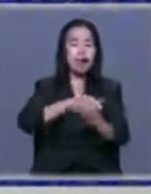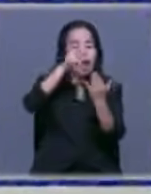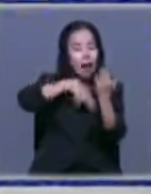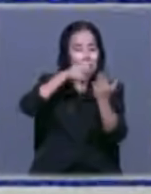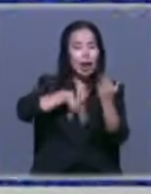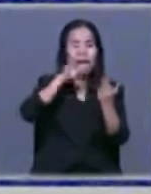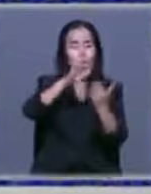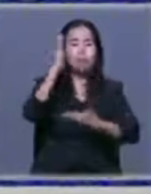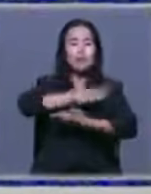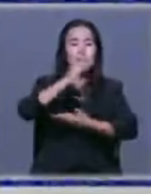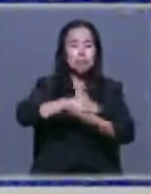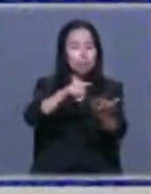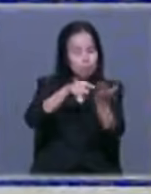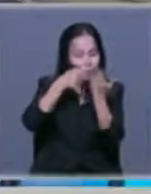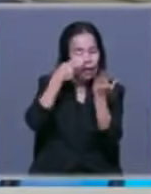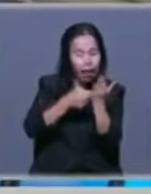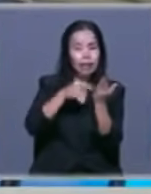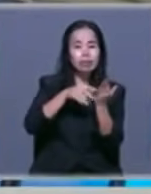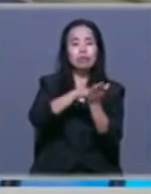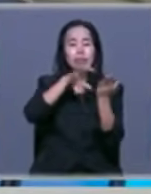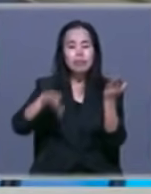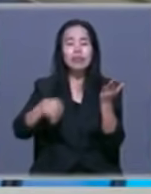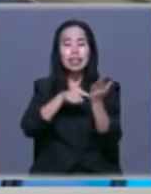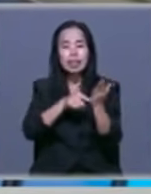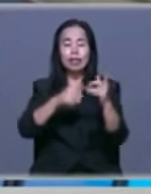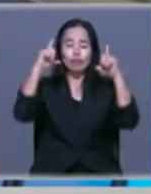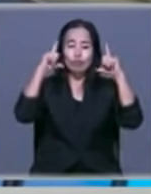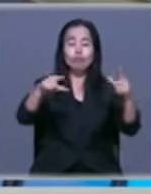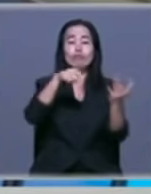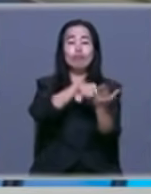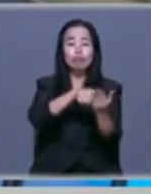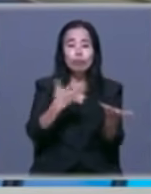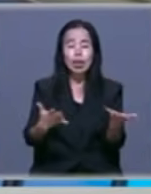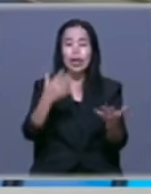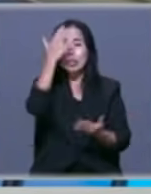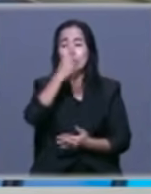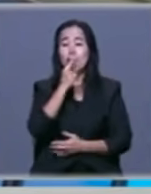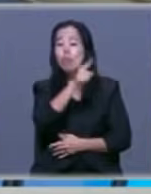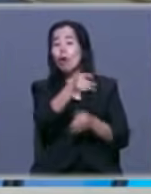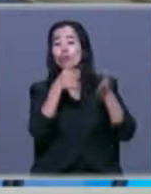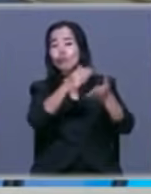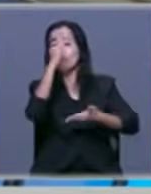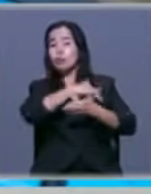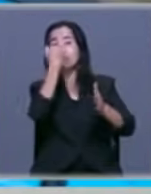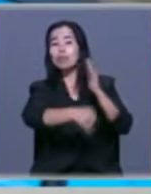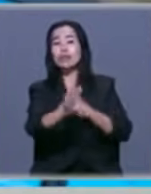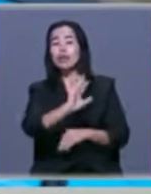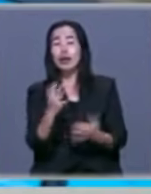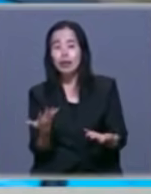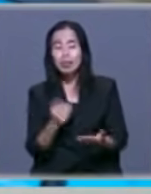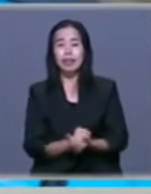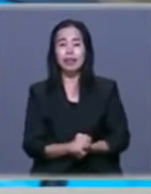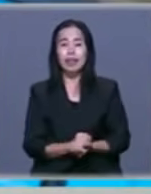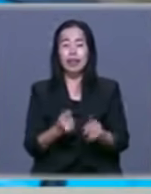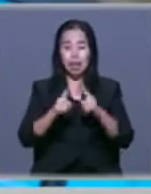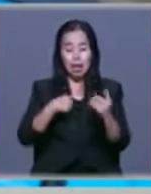ย์เขาอ่านข่าวของโพสต์ทูเดย์โพสต์ทูเดย์พาดหัวเลย ค่ะ ไม่เห็นมีใครบอกว่าโพสต์ทูเดย์ผิดนะฮะแล้วเราก็บอกเฮ้ย